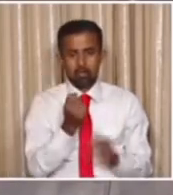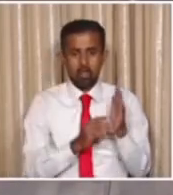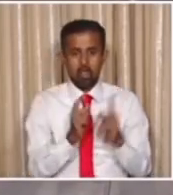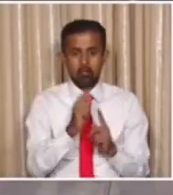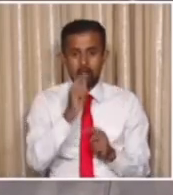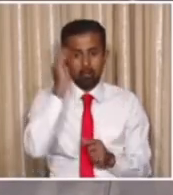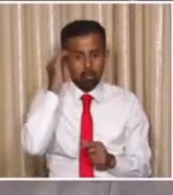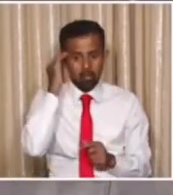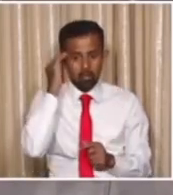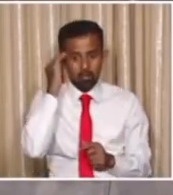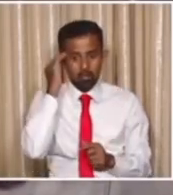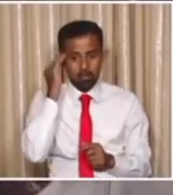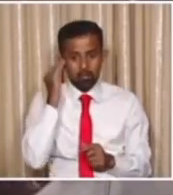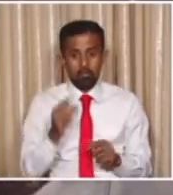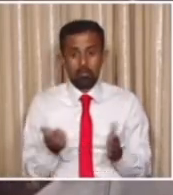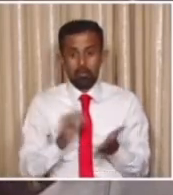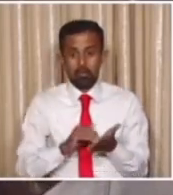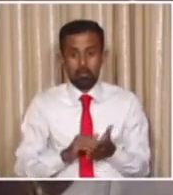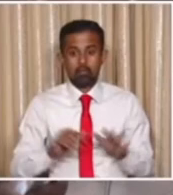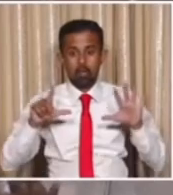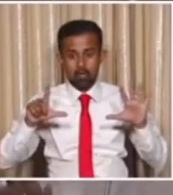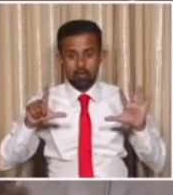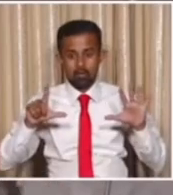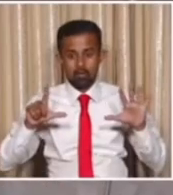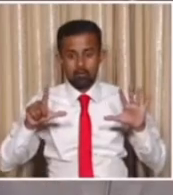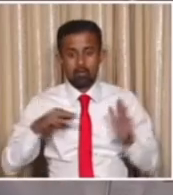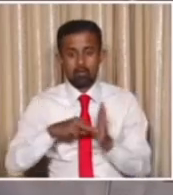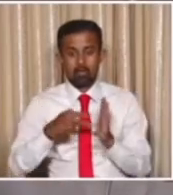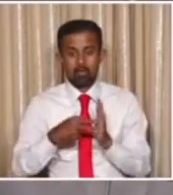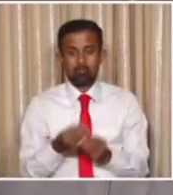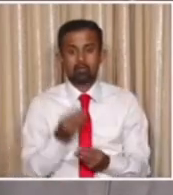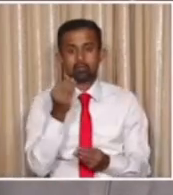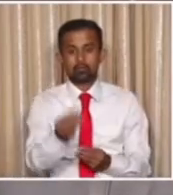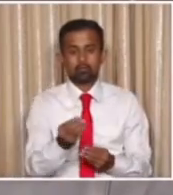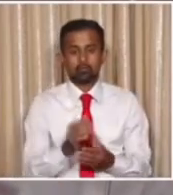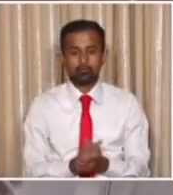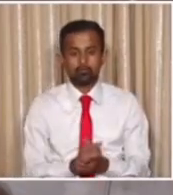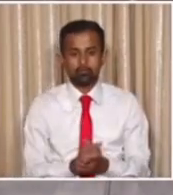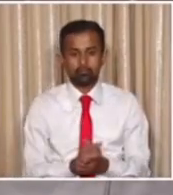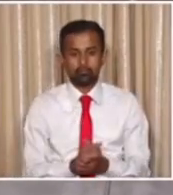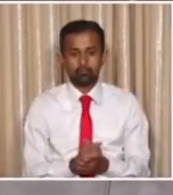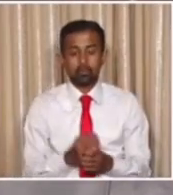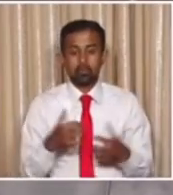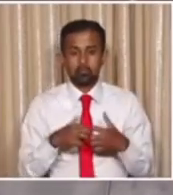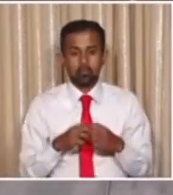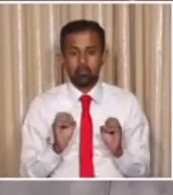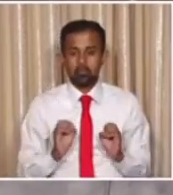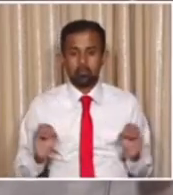ඇමතිතුමිය. එතුමා තමයි 7 වතාවක් අයවැය ඉදිරිපත් කළේ. මේ ක්‍රයිසිස් මොනවත්